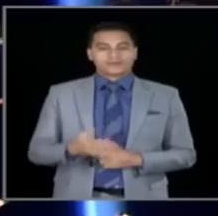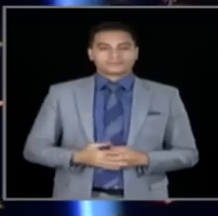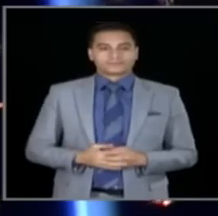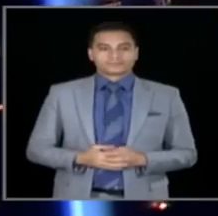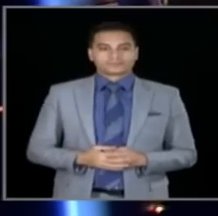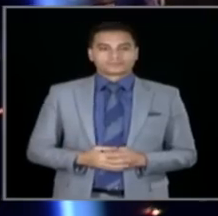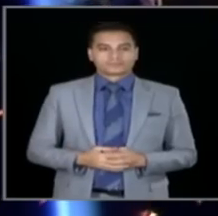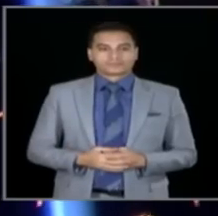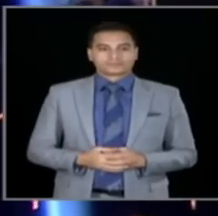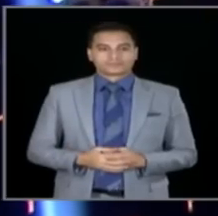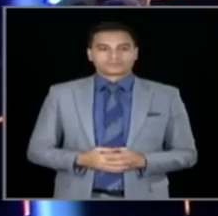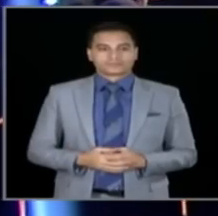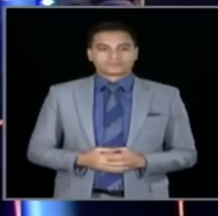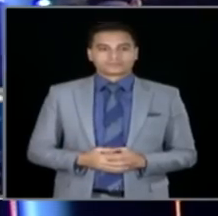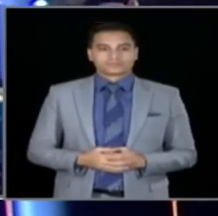هو: